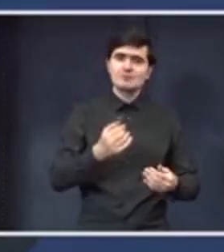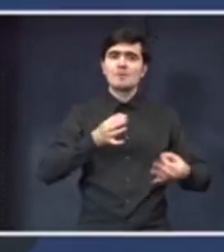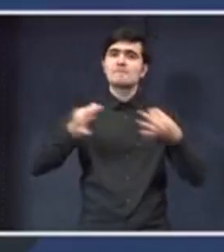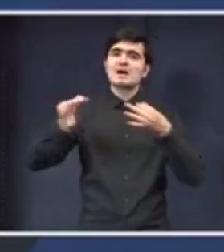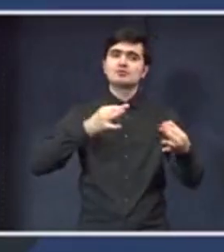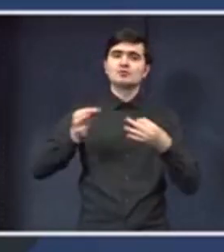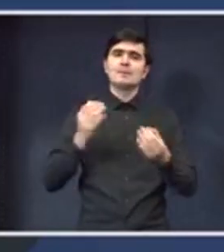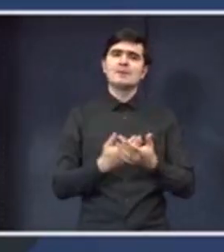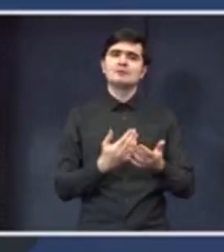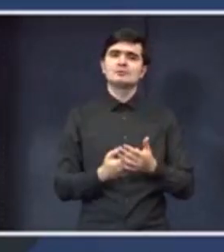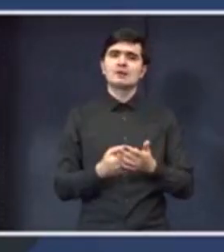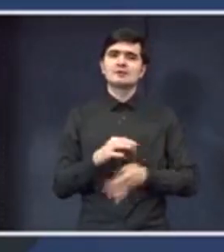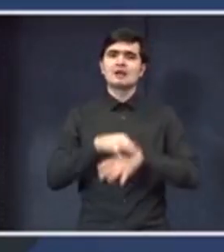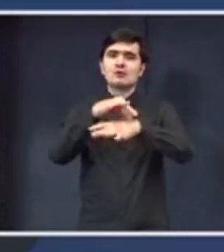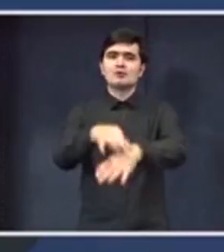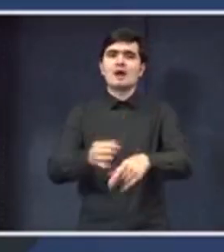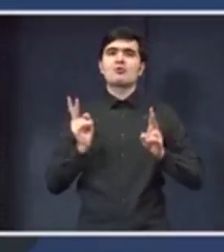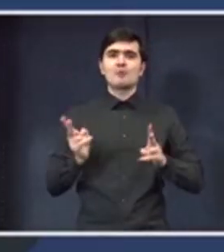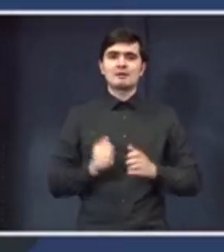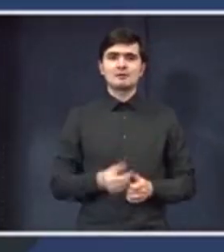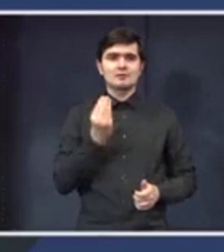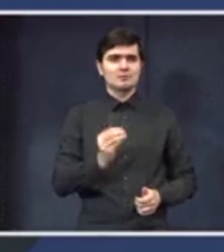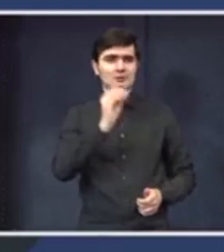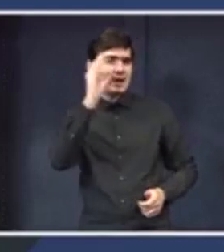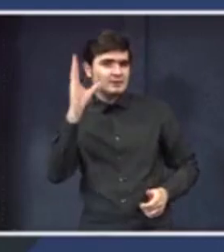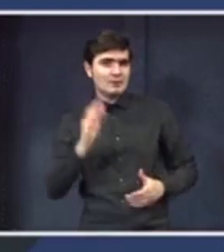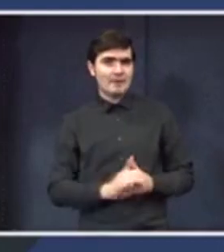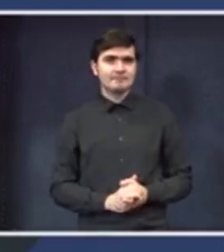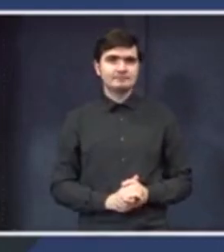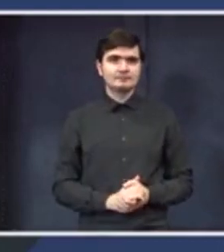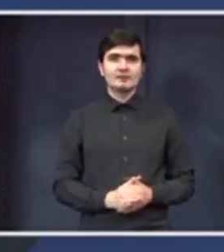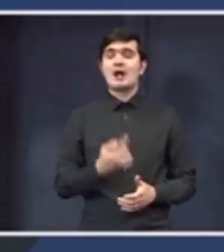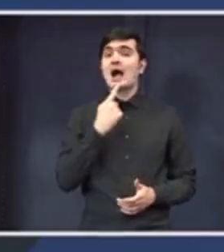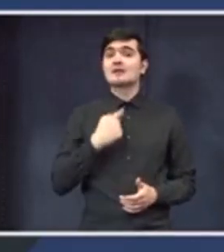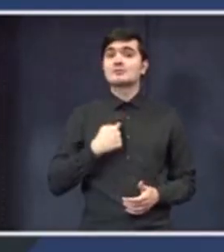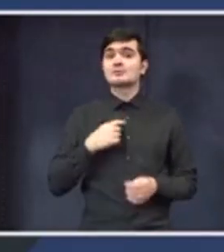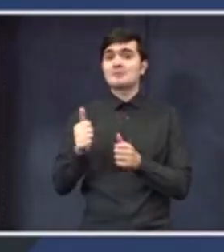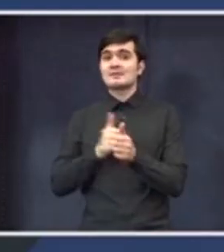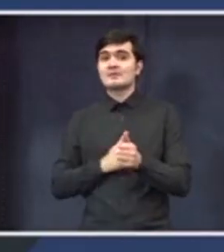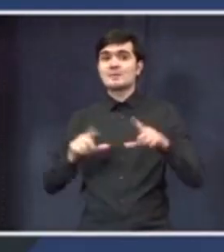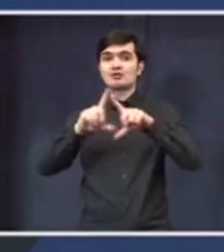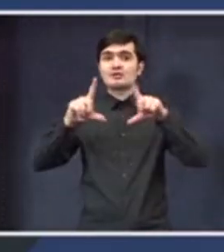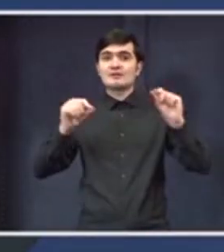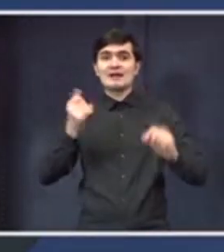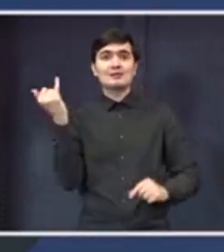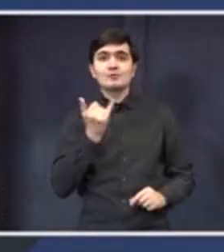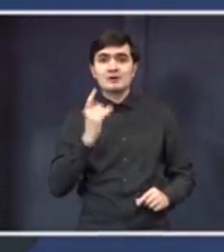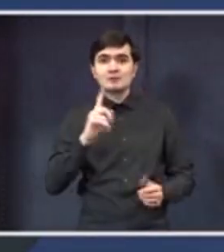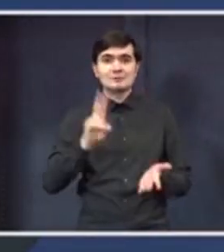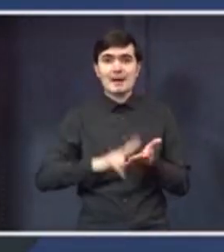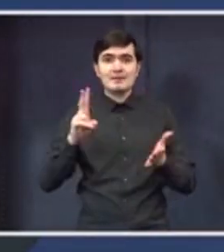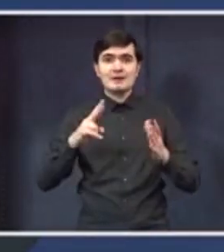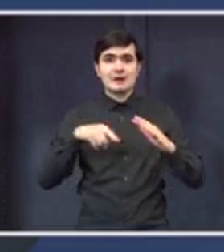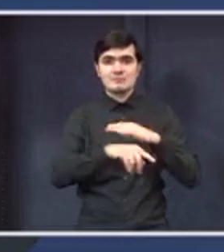care să ne ducă către normalitate. Bună ziua, Sorina Ionașcă, știrile Pro TV. Ați spus mai devreme că certificatul verde nu se va aplica intern în